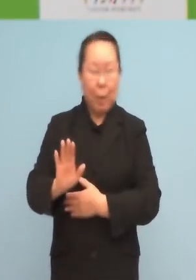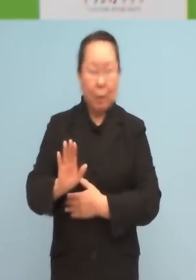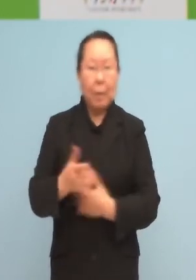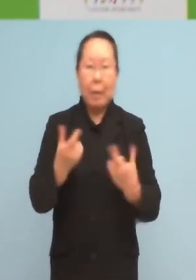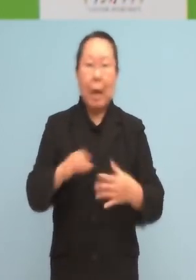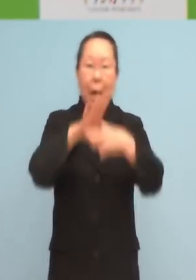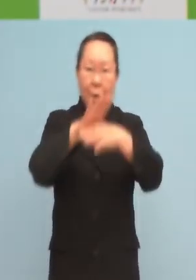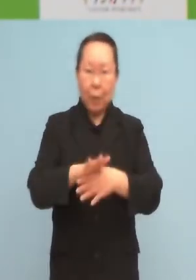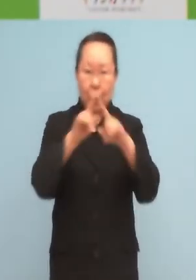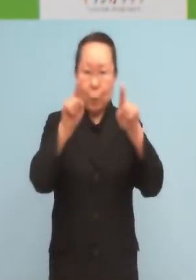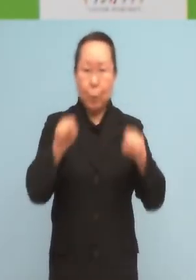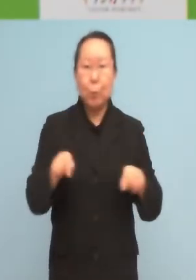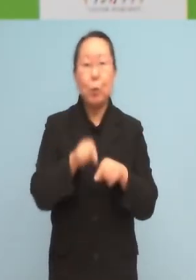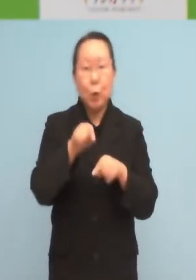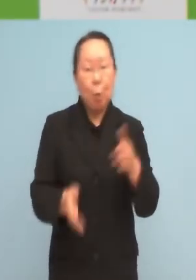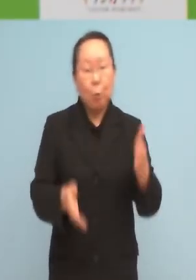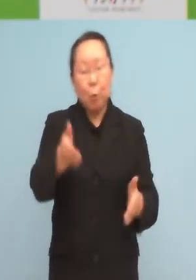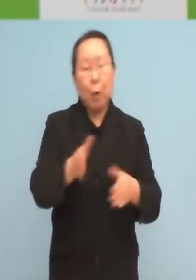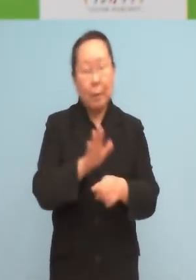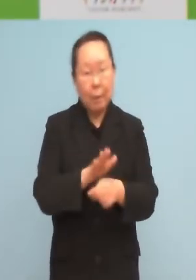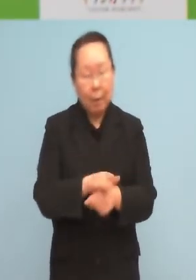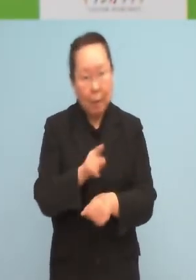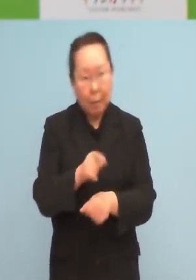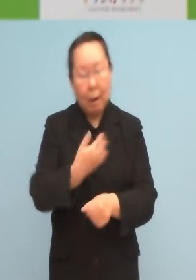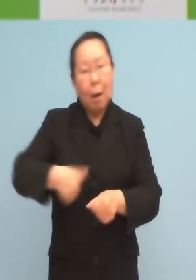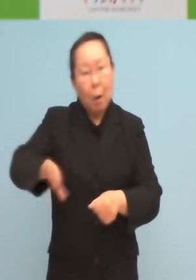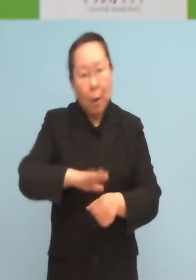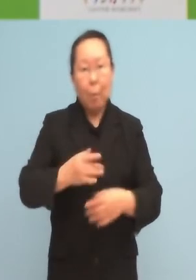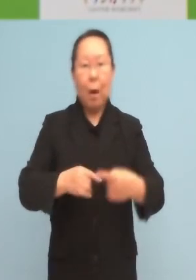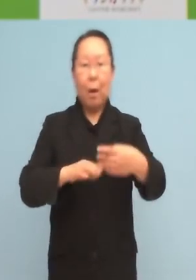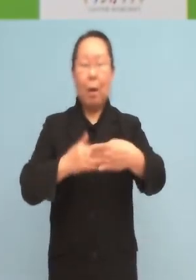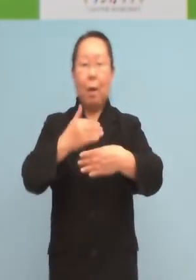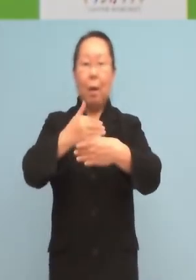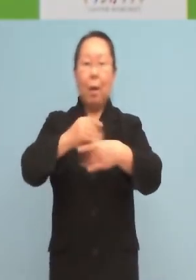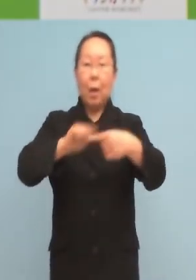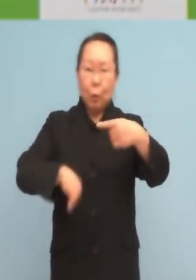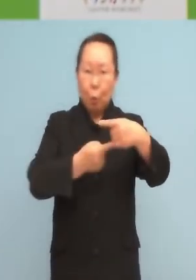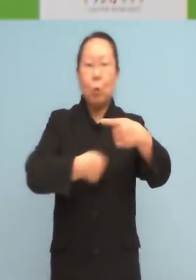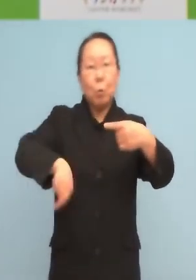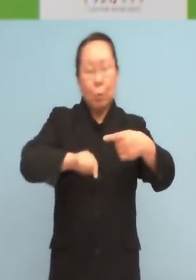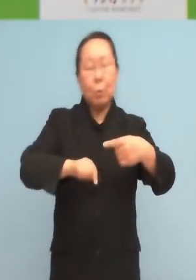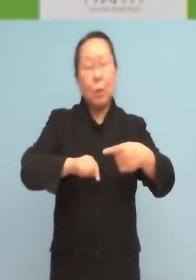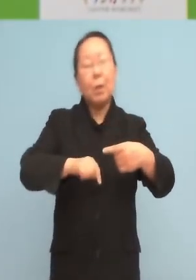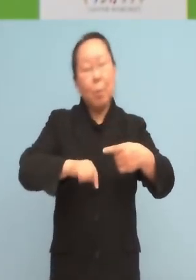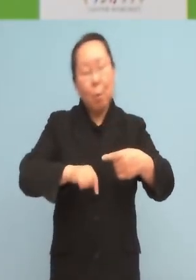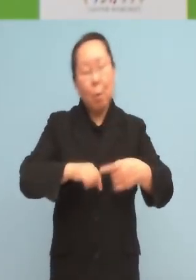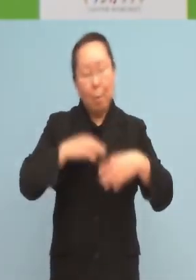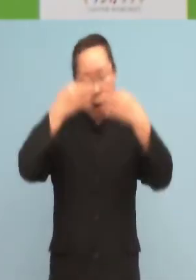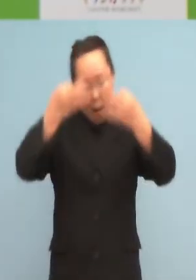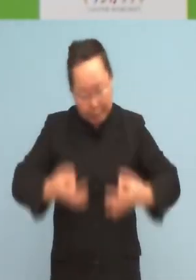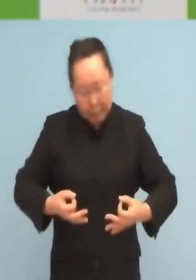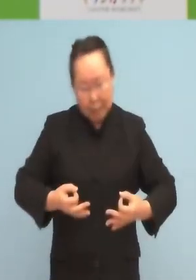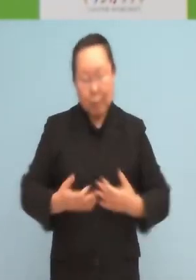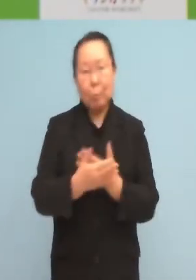書についての取り扱いについて、我々道庁としても大変反省すべき点が多々あった現状を